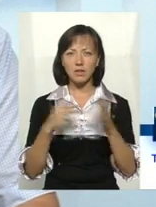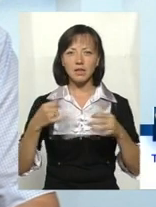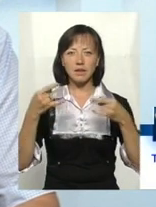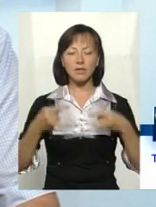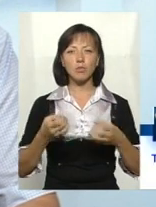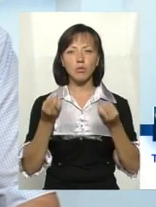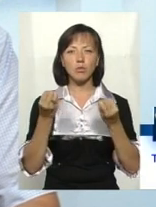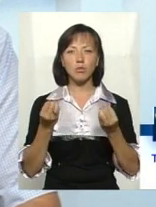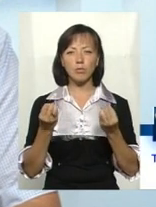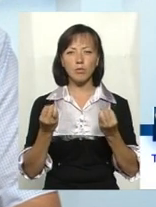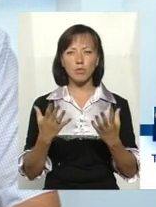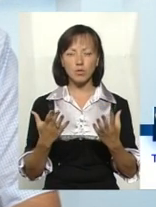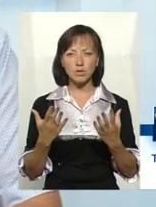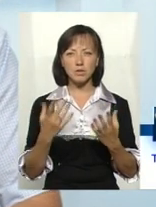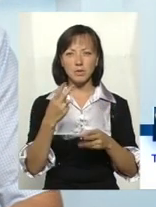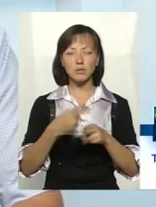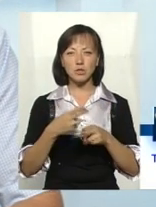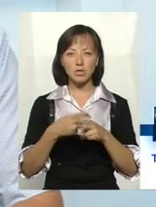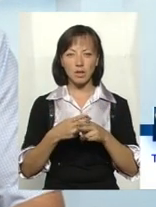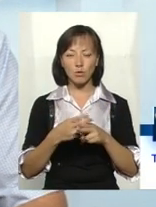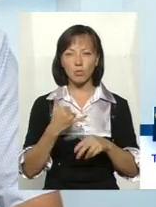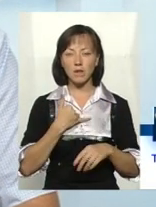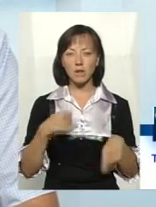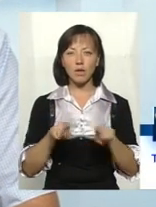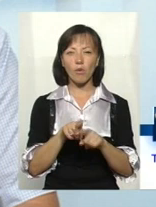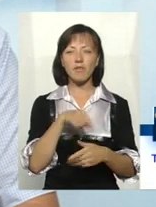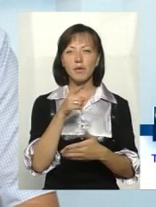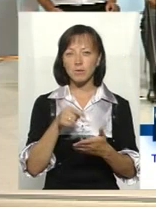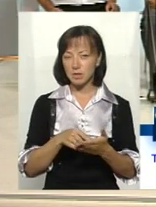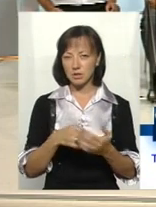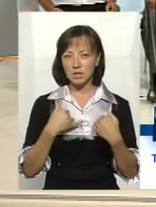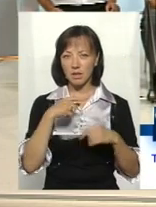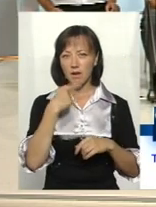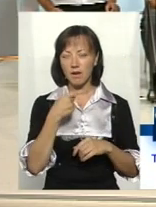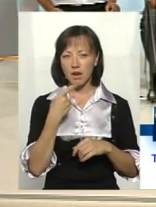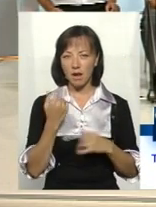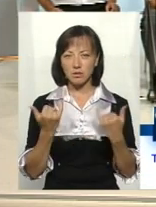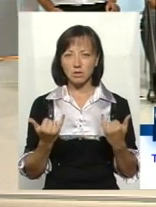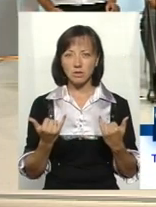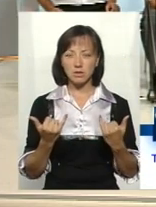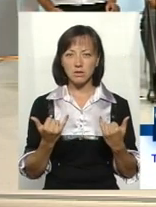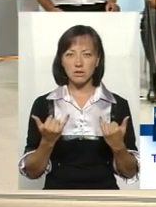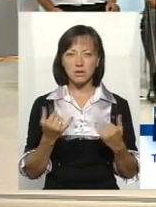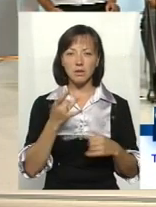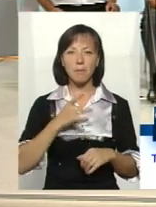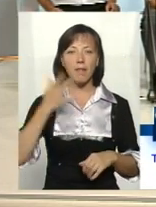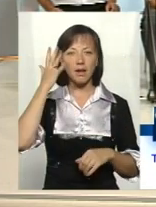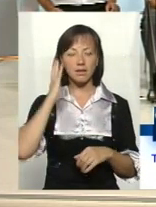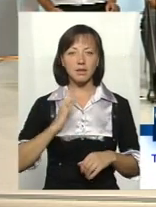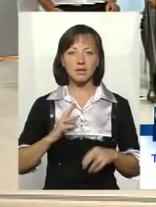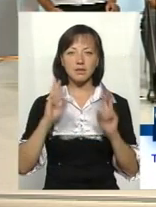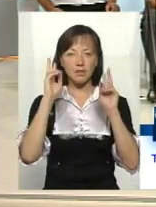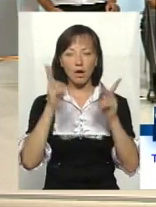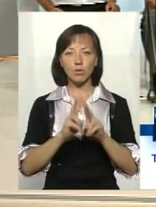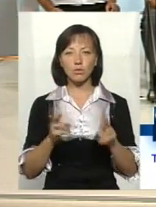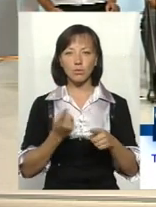я просто мені не писали. У мене такий вопрос. Зараз говорять, що блондинка, жінка, там я не знаю, на